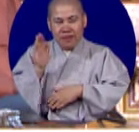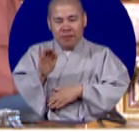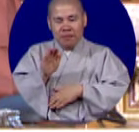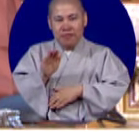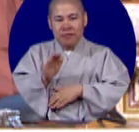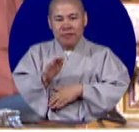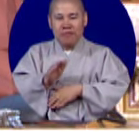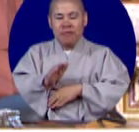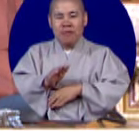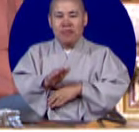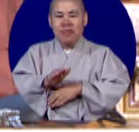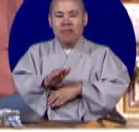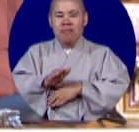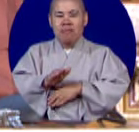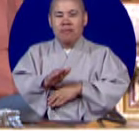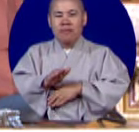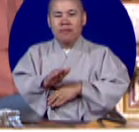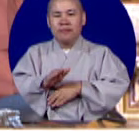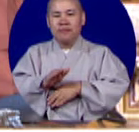그런데